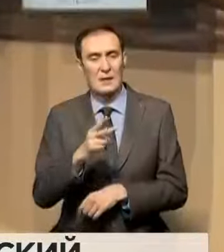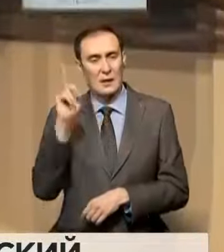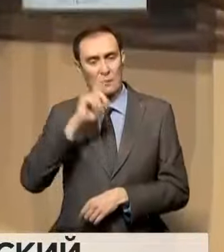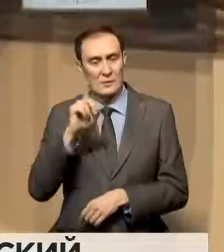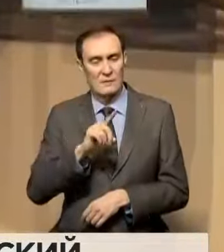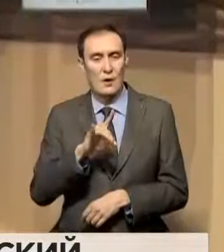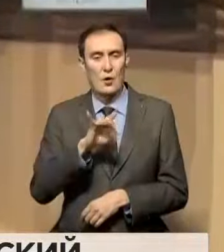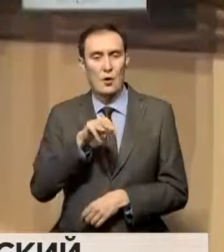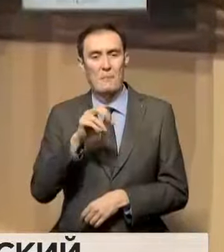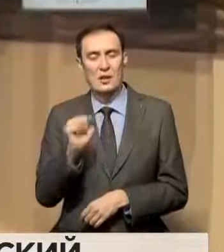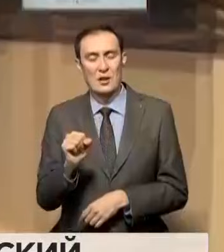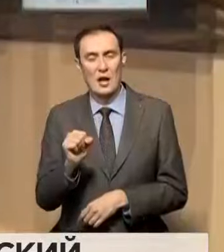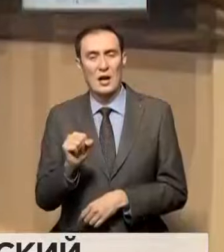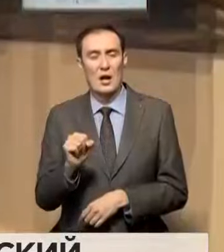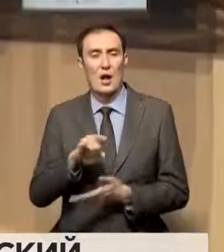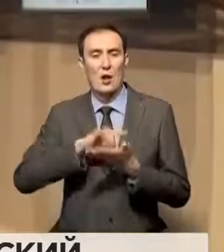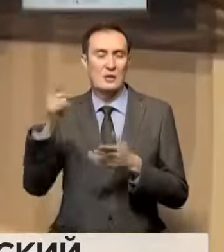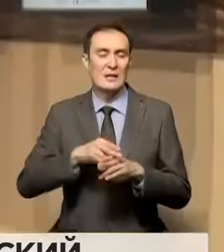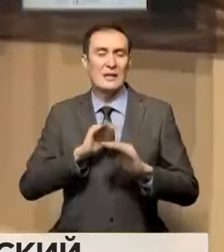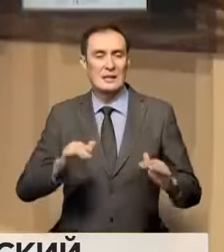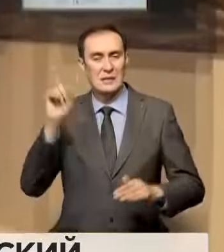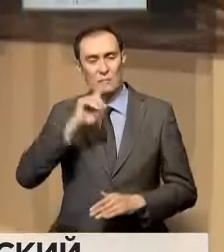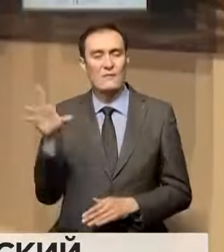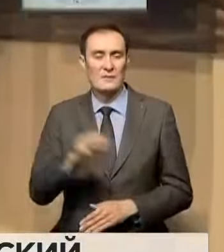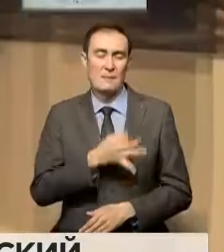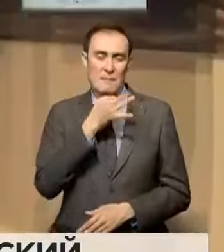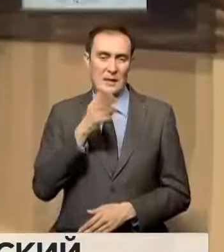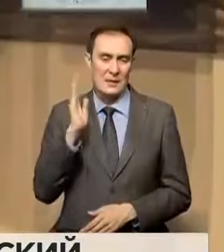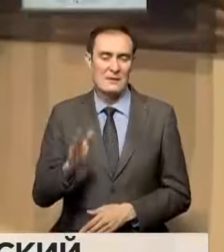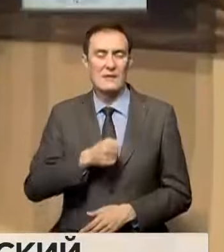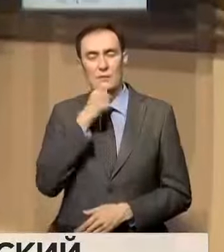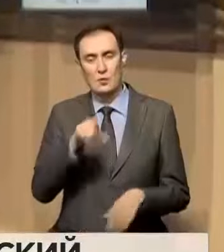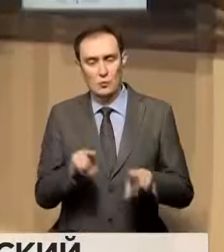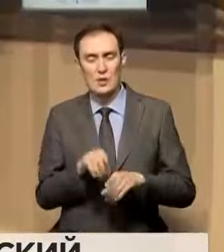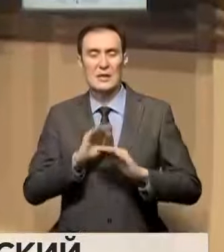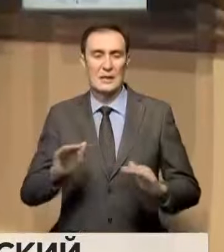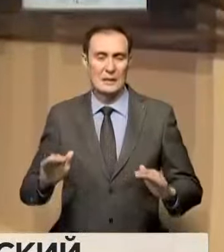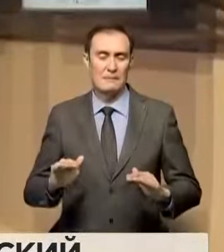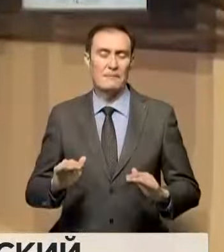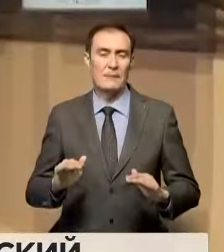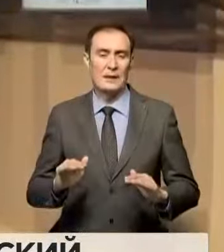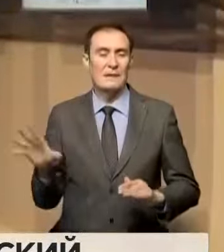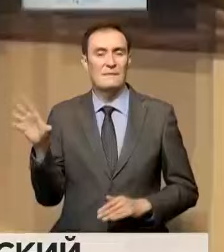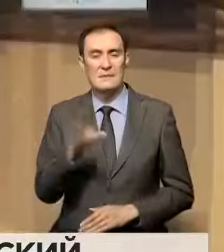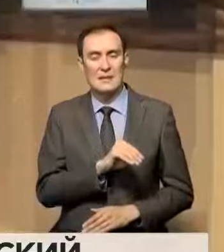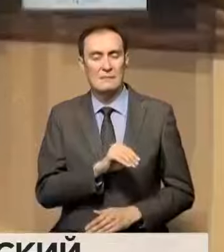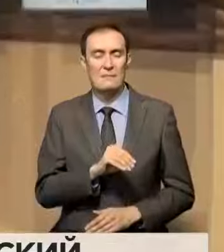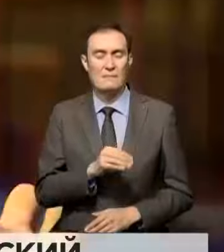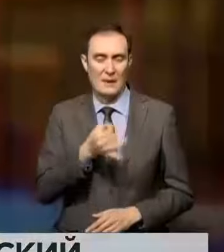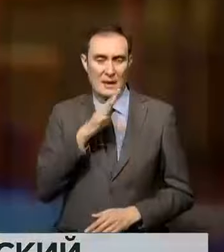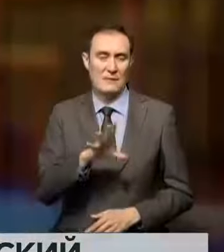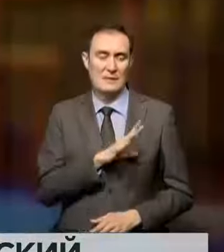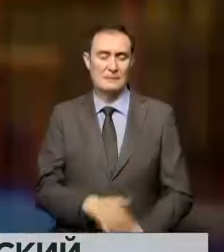«Ромашка лечится». Это детский мультик. Всем понравится. И взрослым, и детям. Всем-всем